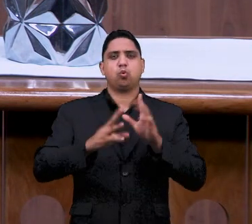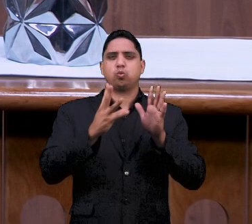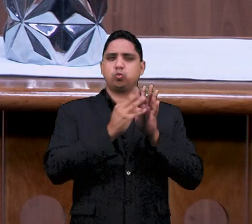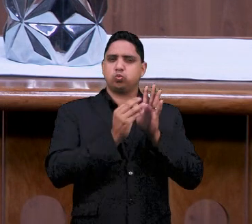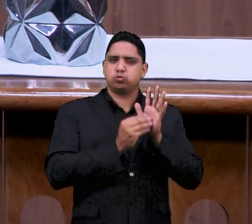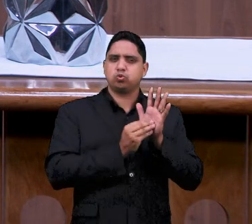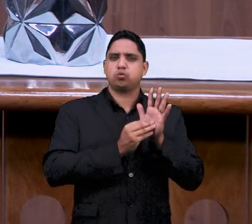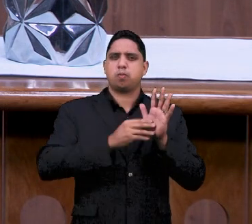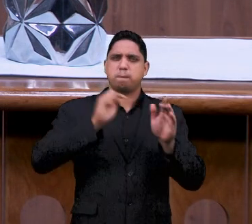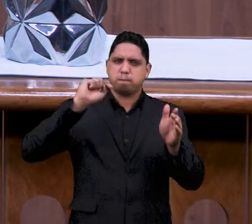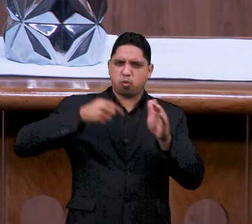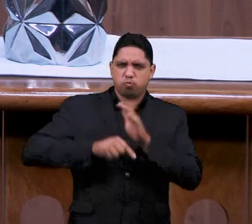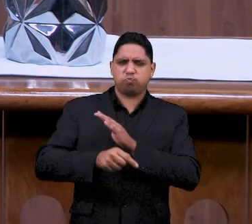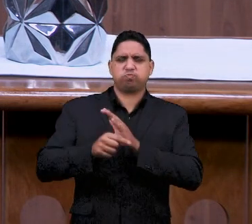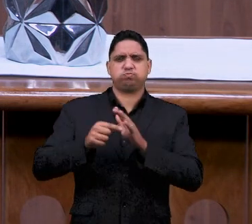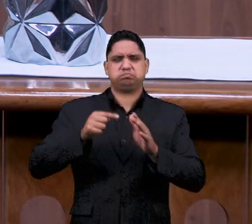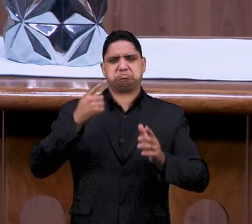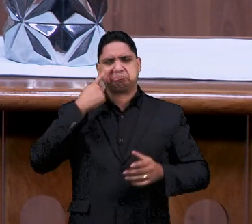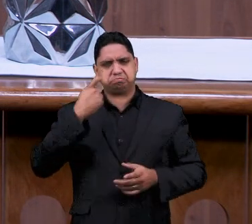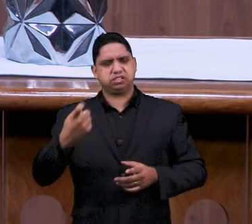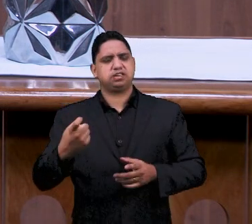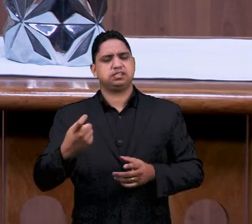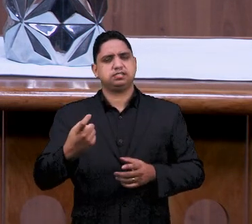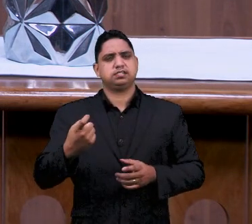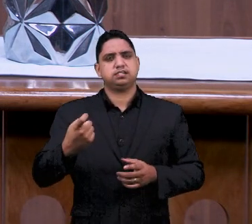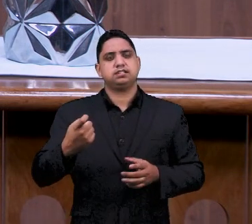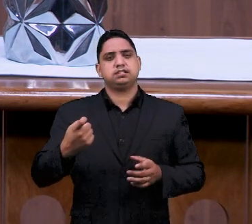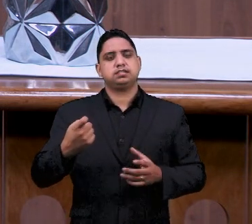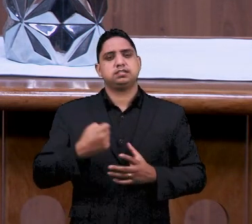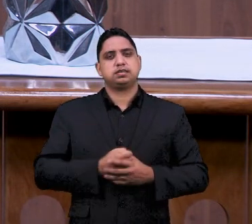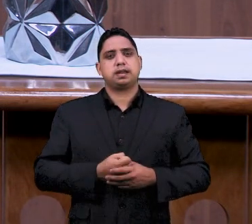extrêmement approfondi et intéressant